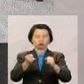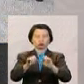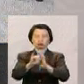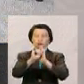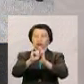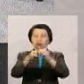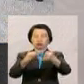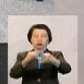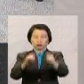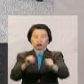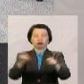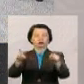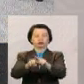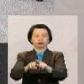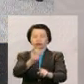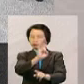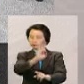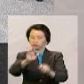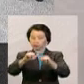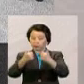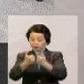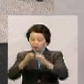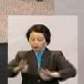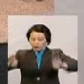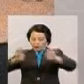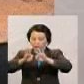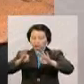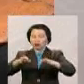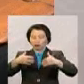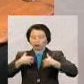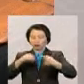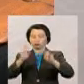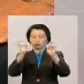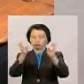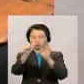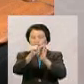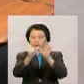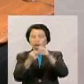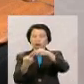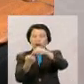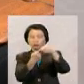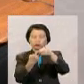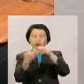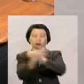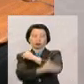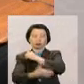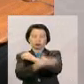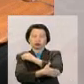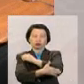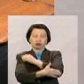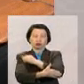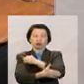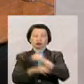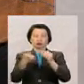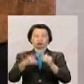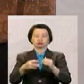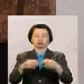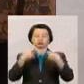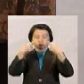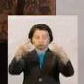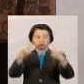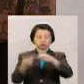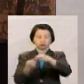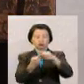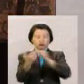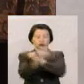jabatan ini sebagai sebuah agensi utama dalam menzahirkan agenda perpaduan negara. Sikatan rasmi Jabatan Perpaduan